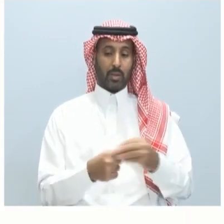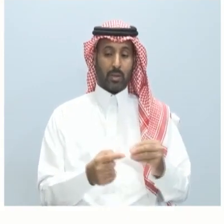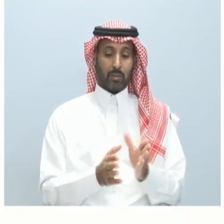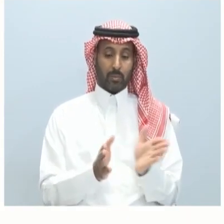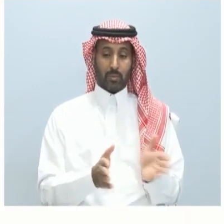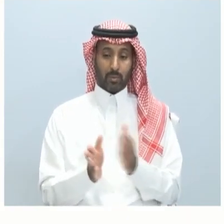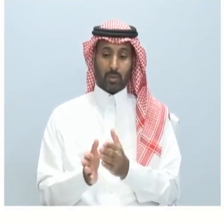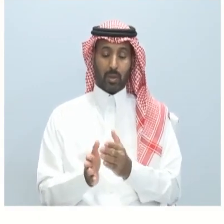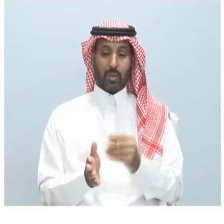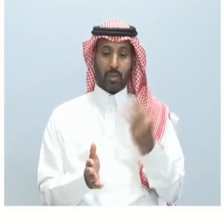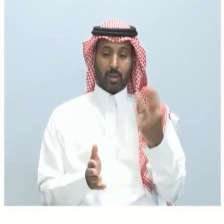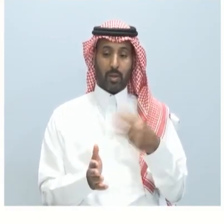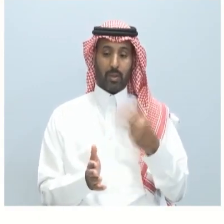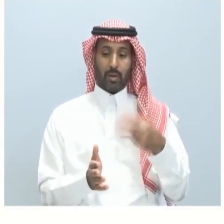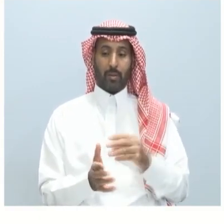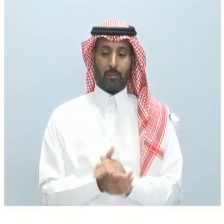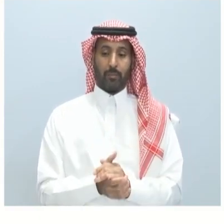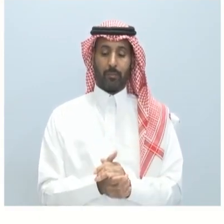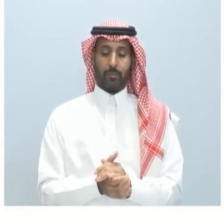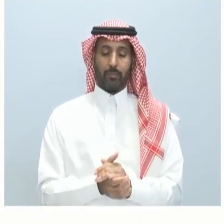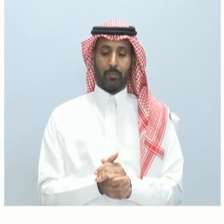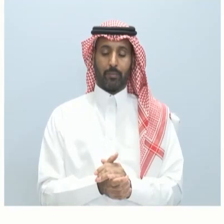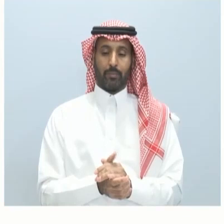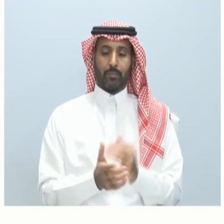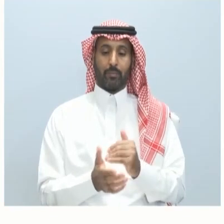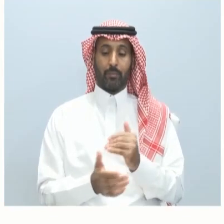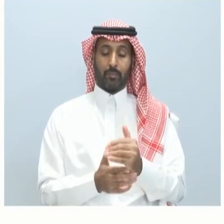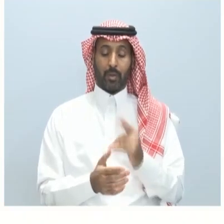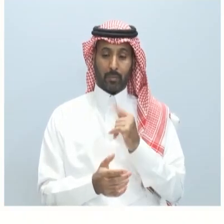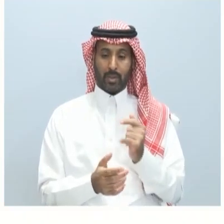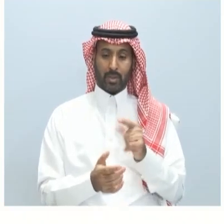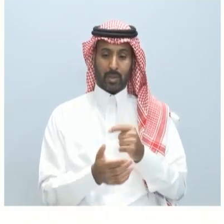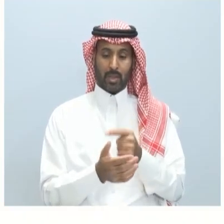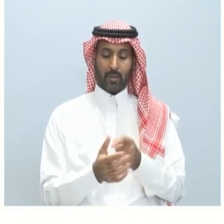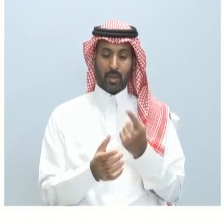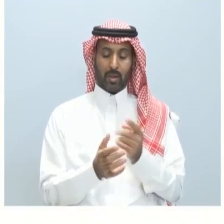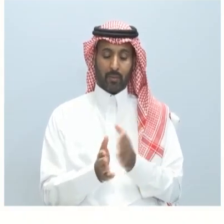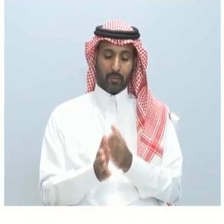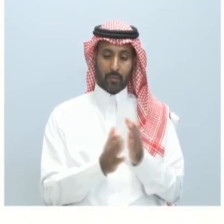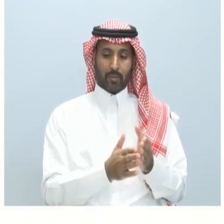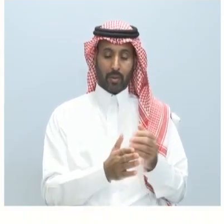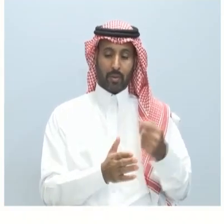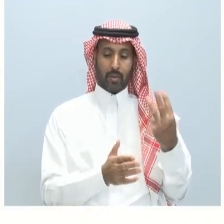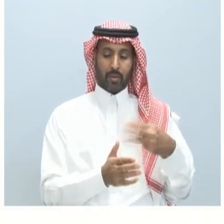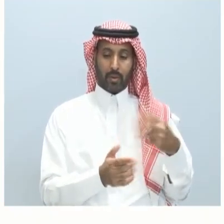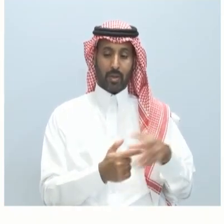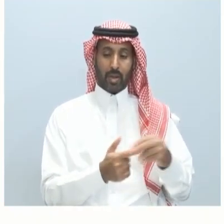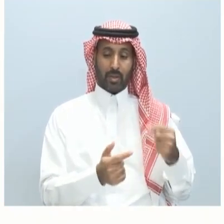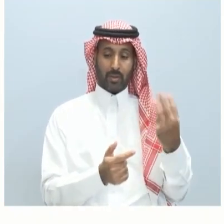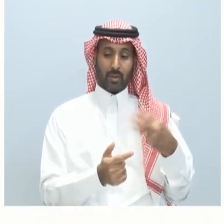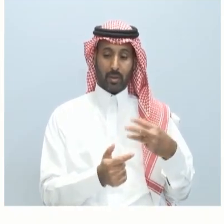الطرفين ماذا 33 الان بالتبسيط في الطرف الايسر 33 نا